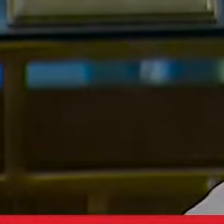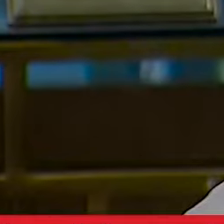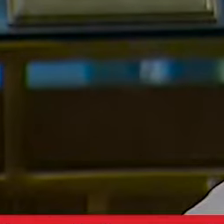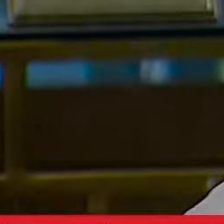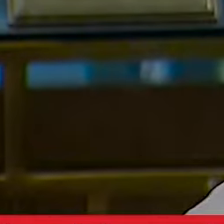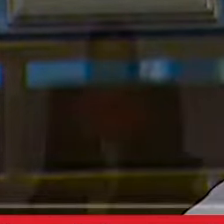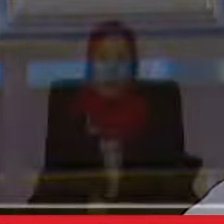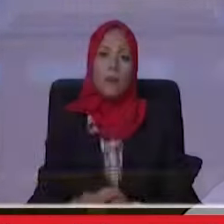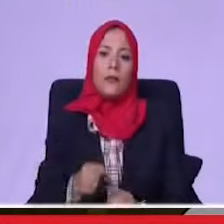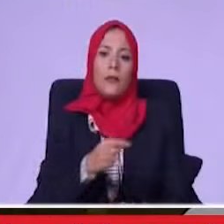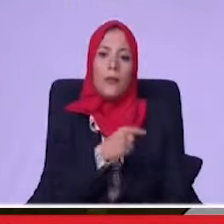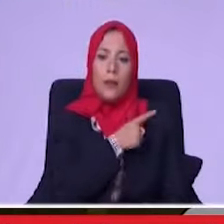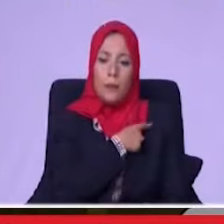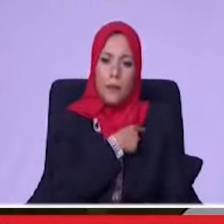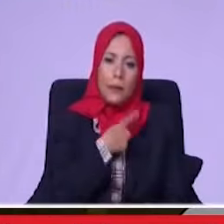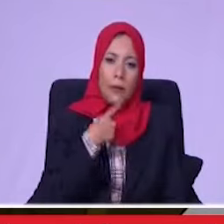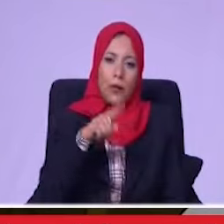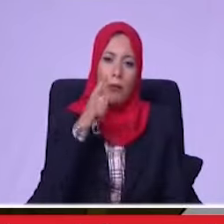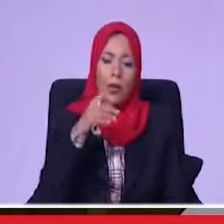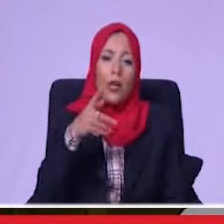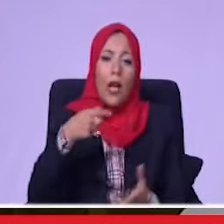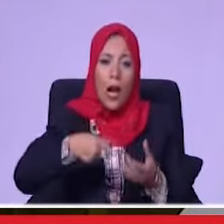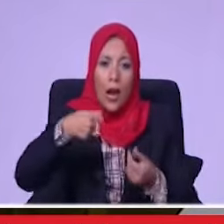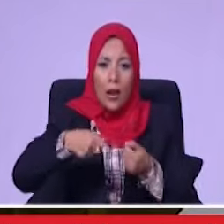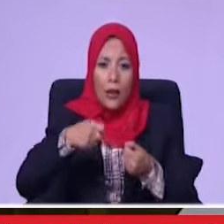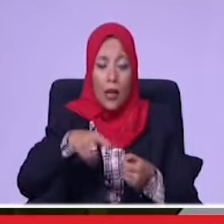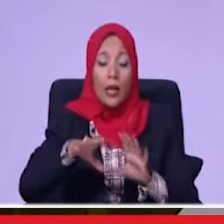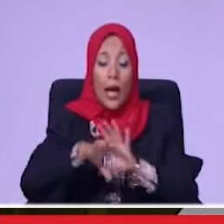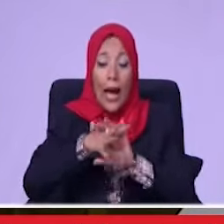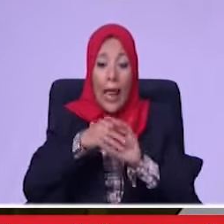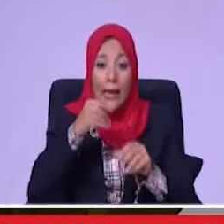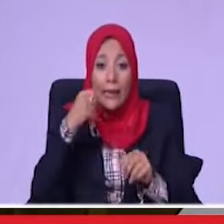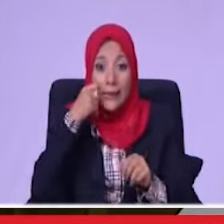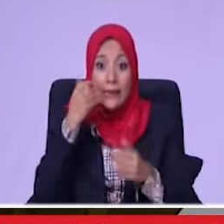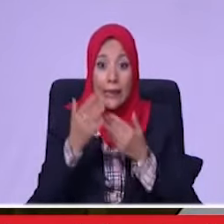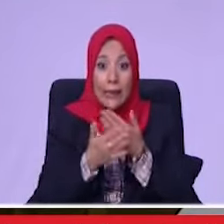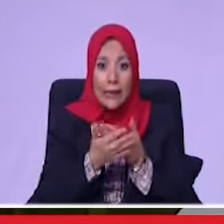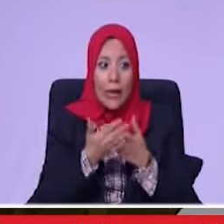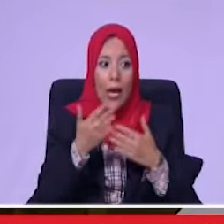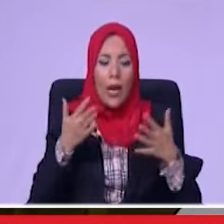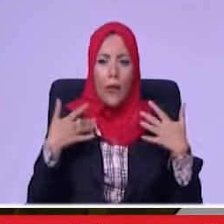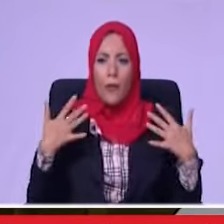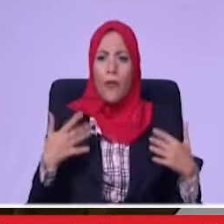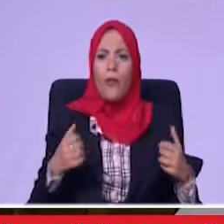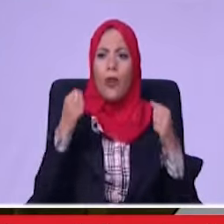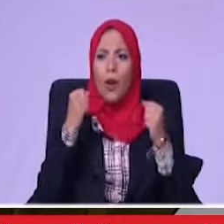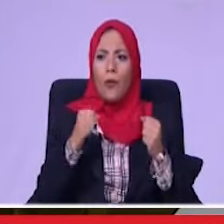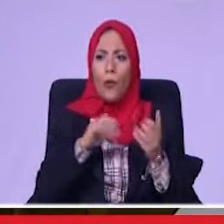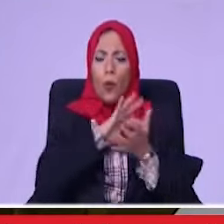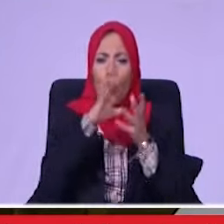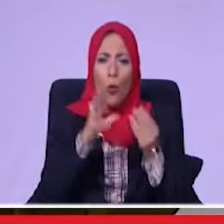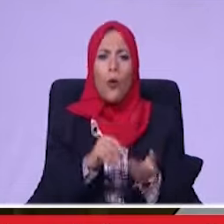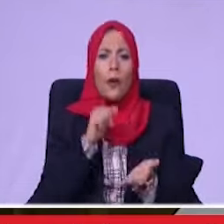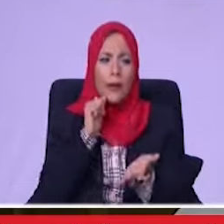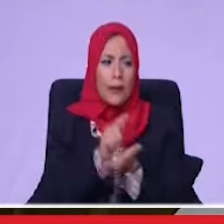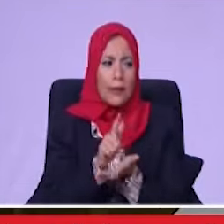بسم الله الرحمن الرحيم، أهلا بحضراتكم وحلقة جديدة واحد من الناس. بنسعد جدا بكل رسائلكم